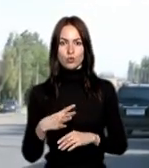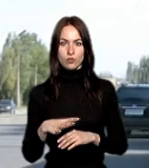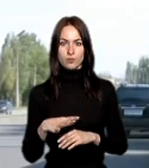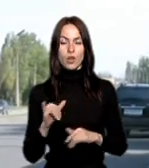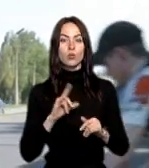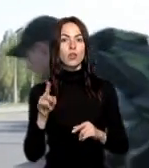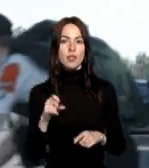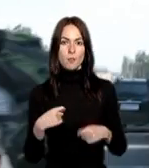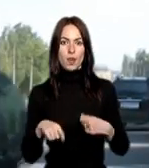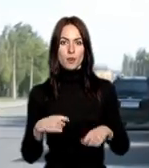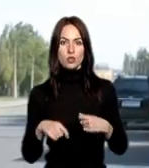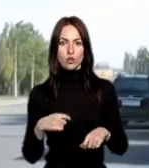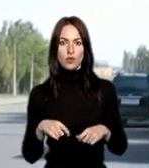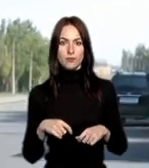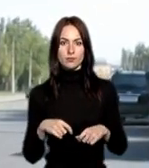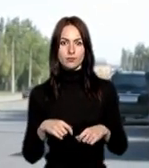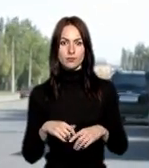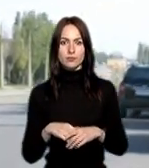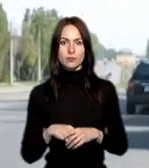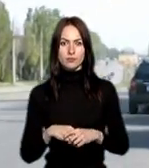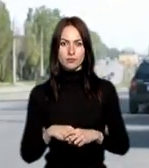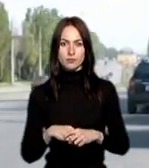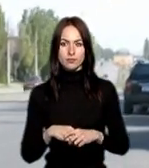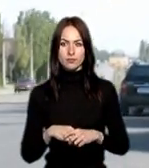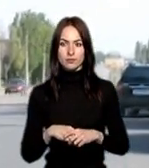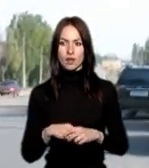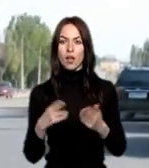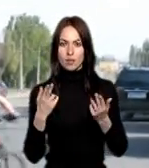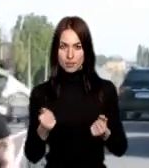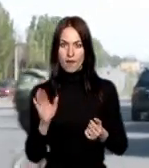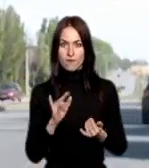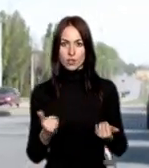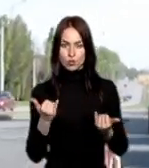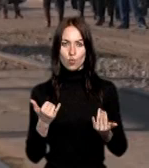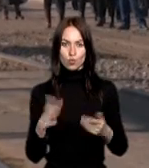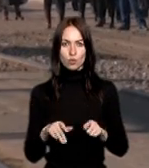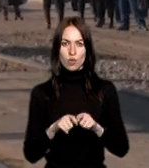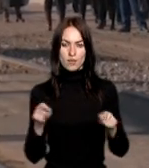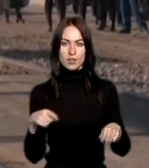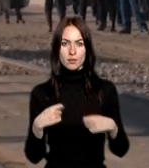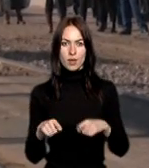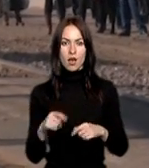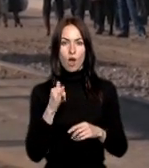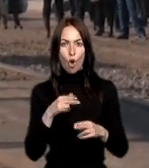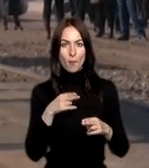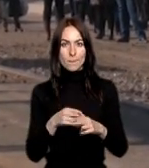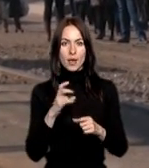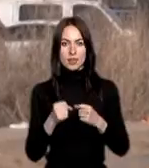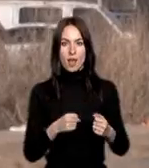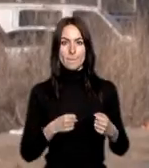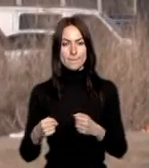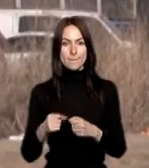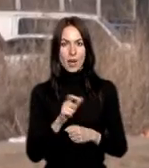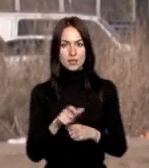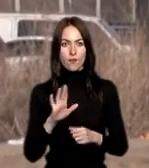Барабашово. Барабашово. Працювати? Сьогодні. Так, від сьогодні його відкрили. Обмеження на перевезення пасажирів в